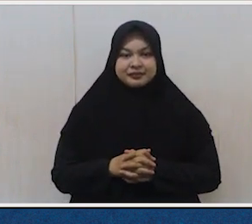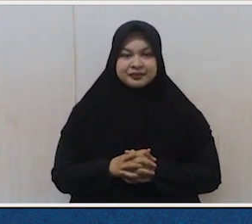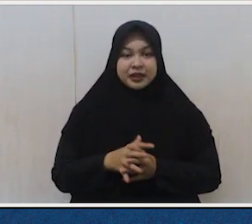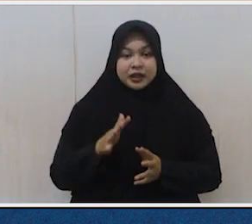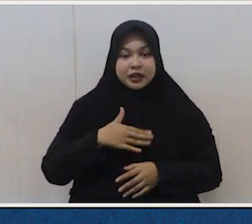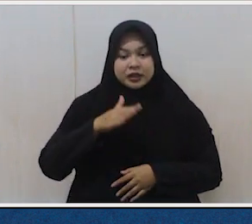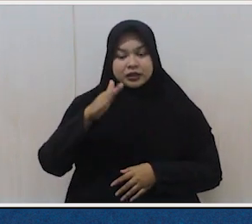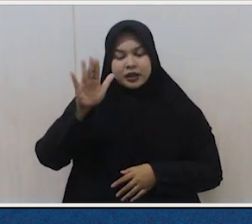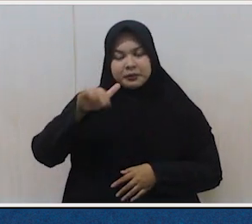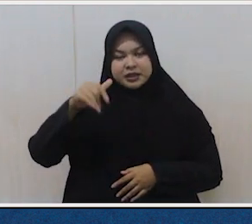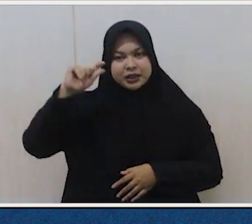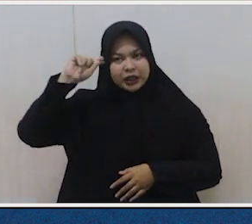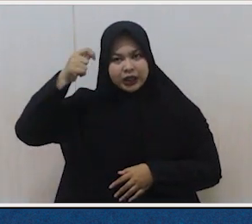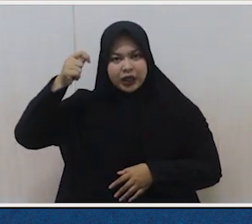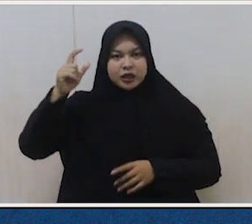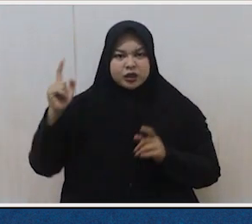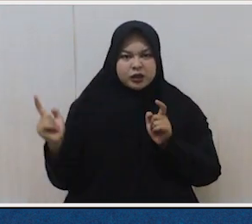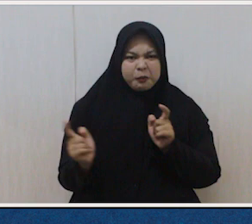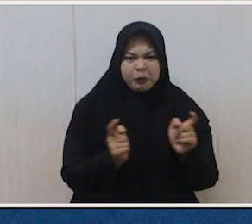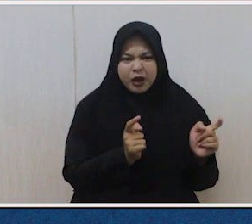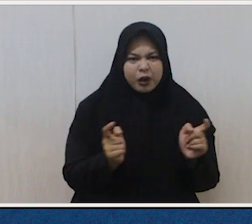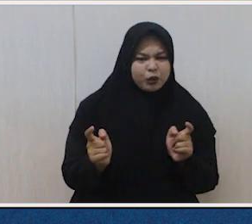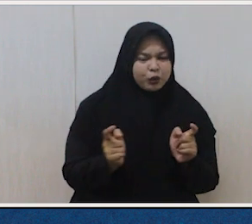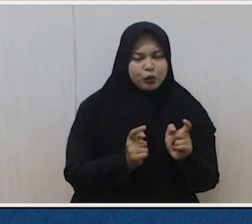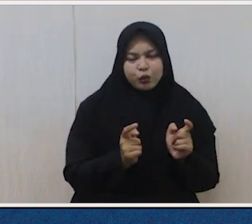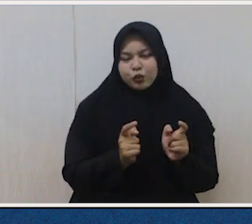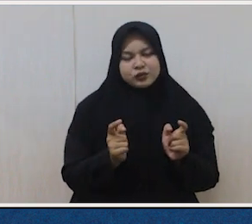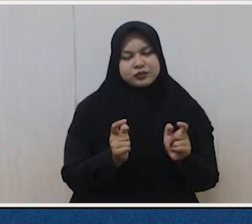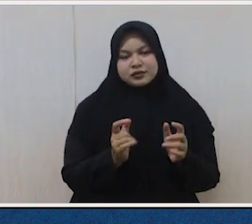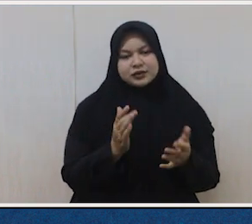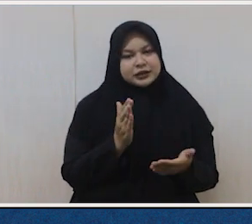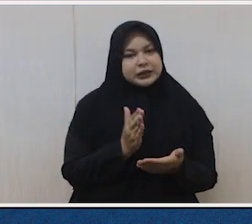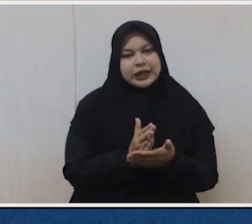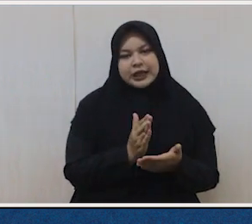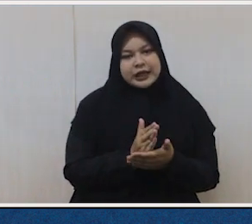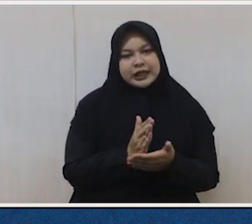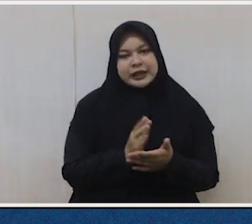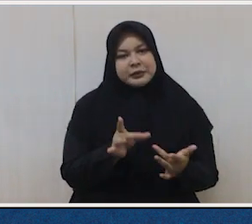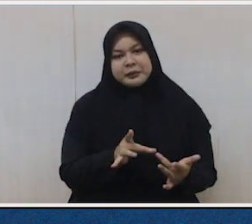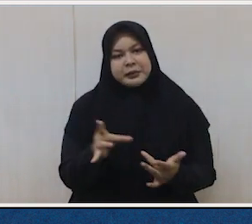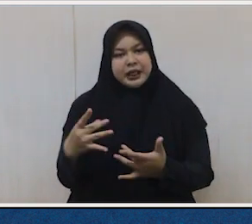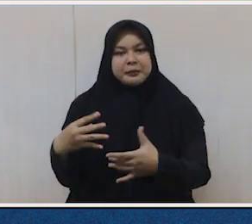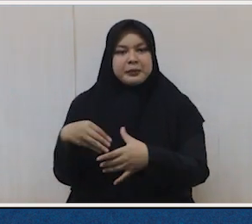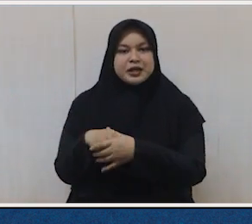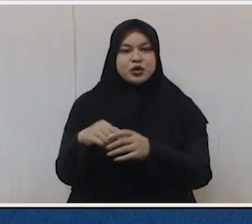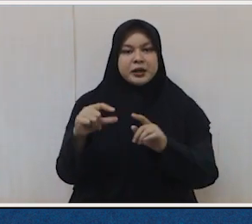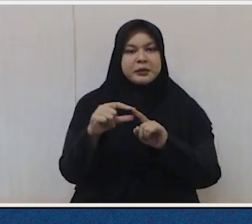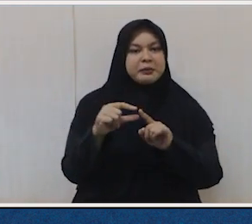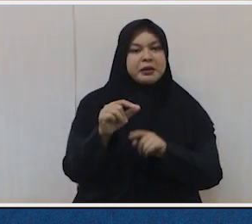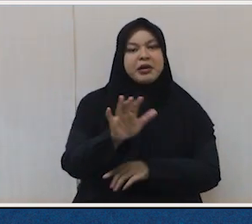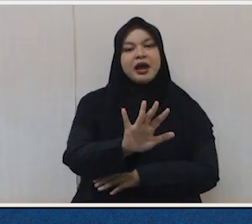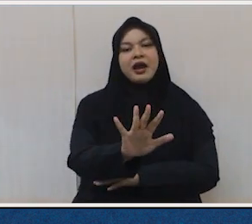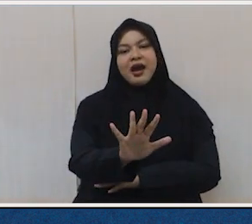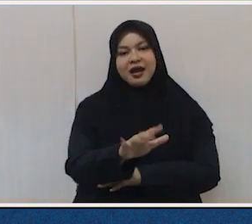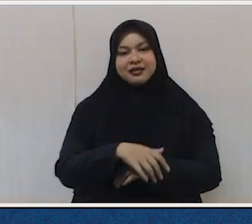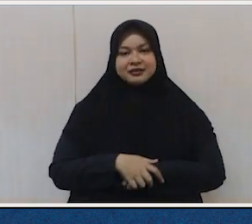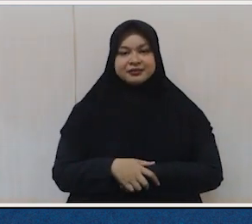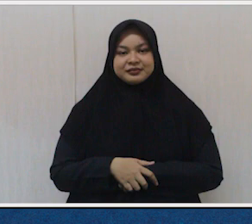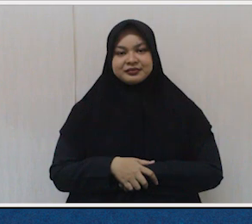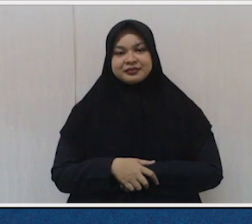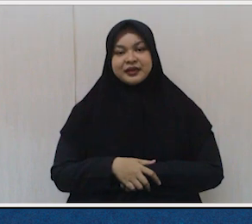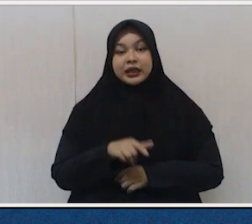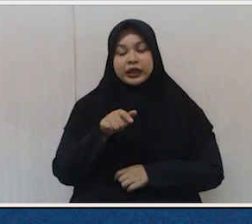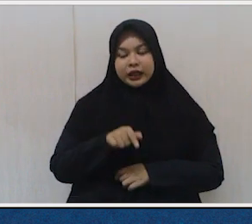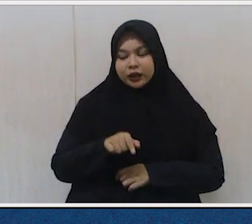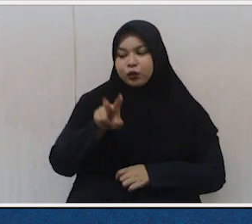nah saya masih ingat waktu itu debatnya itu cukup luar biasa ya Dan akhirnya kita memilih tidak memasukkan DPP he